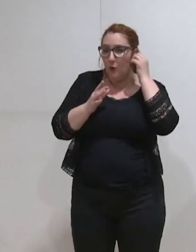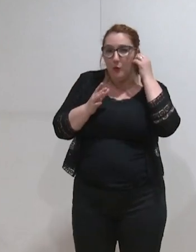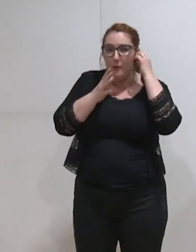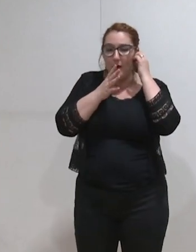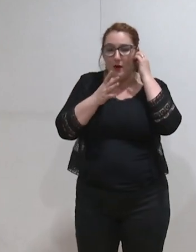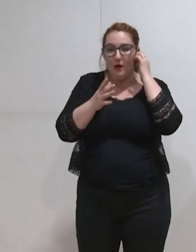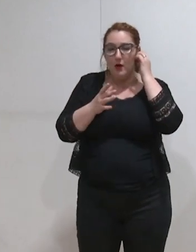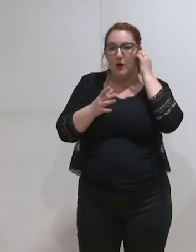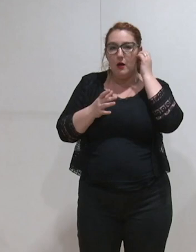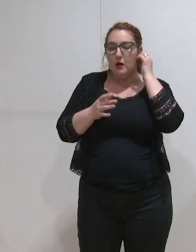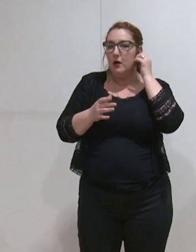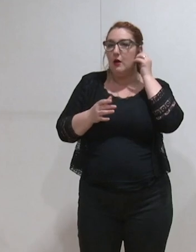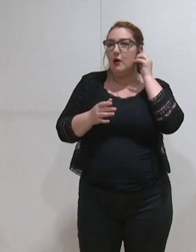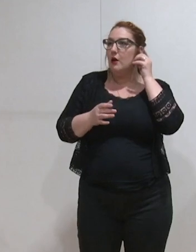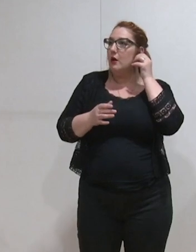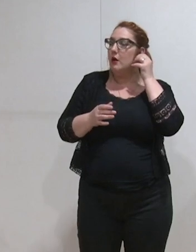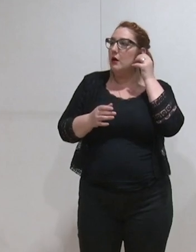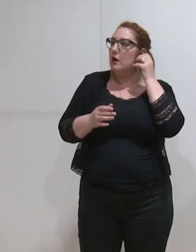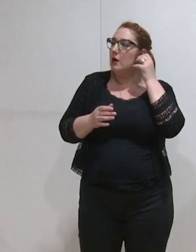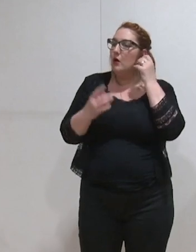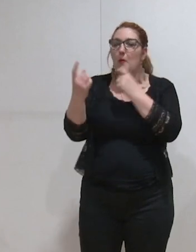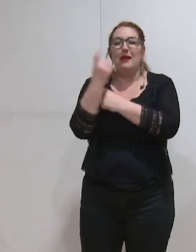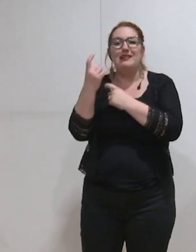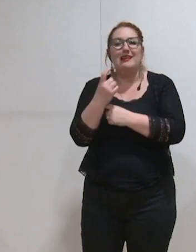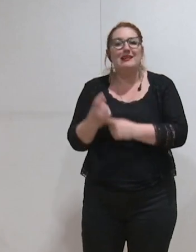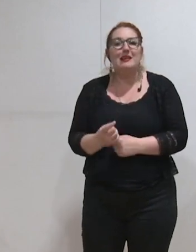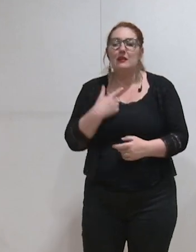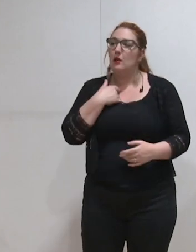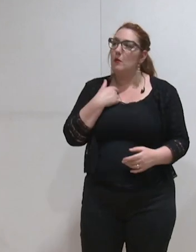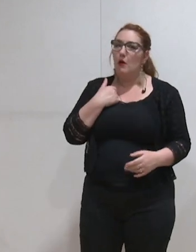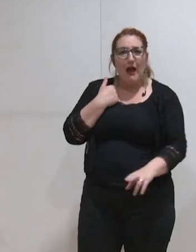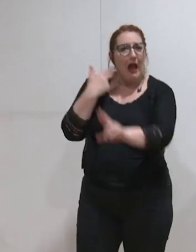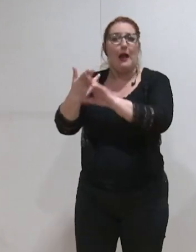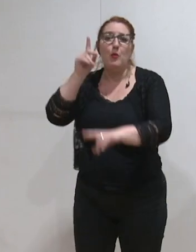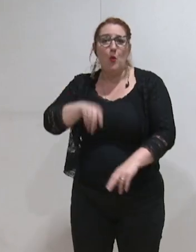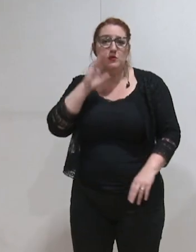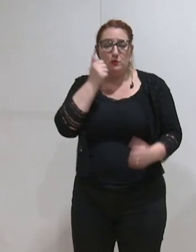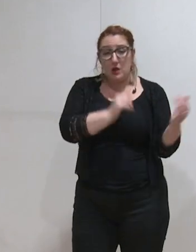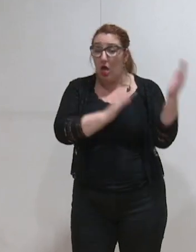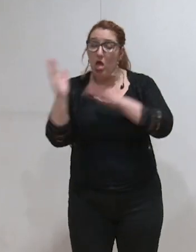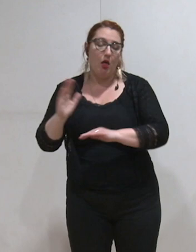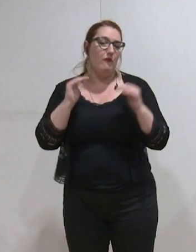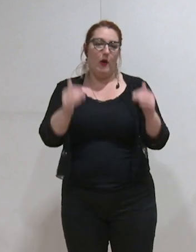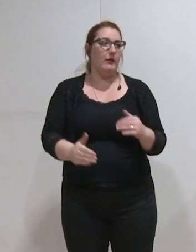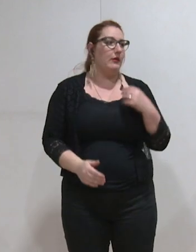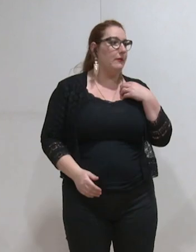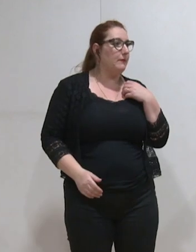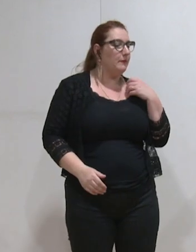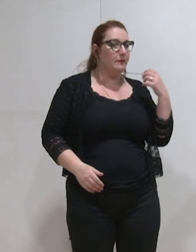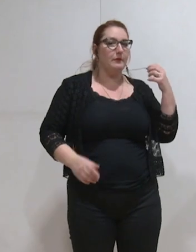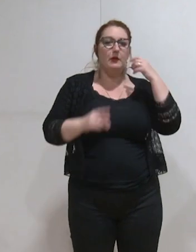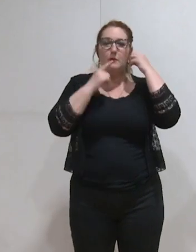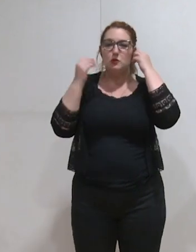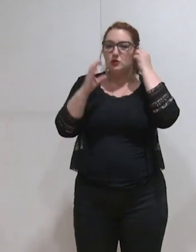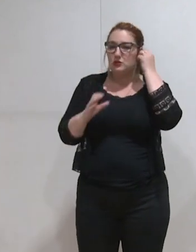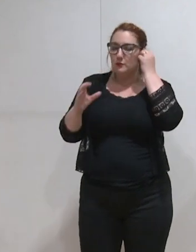réagir à ce type de d'invective l'attente c'est absolument insupportable monsieur chamussi oui